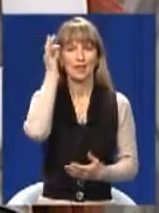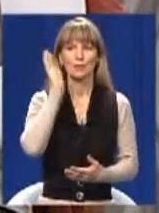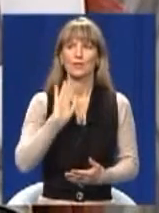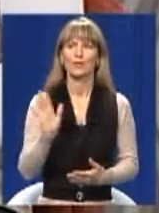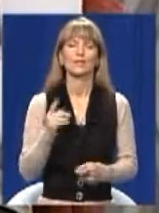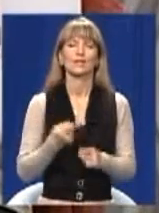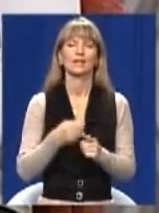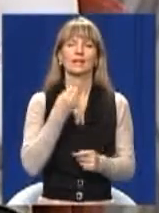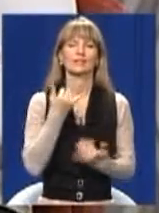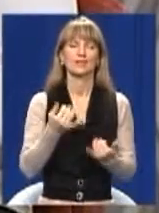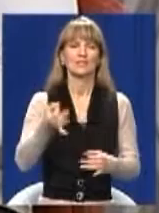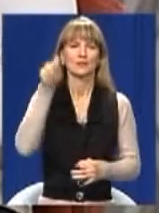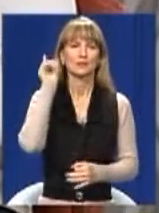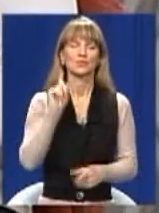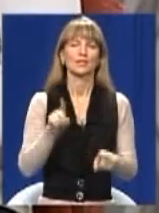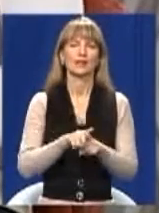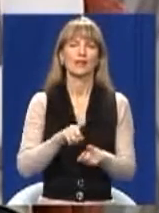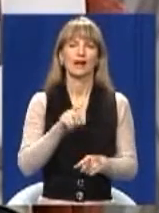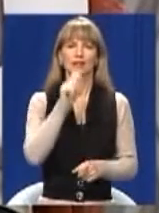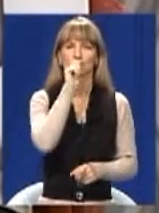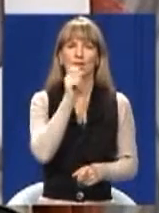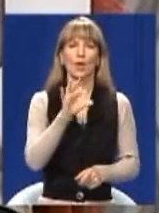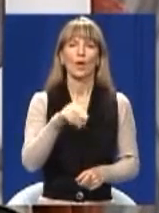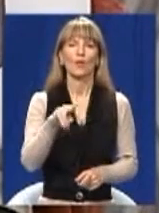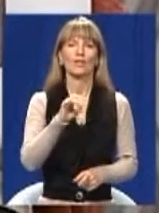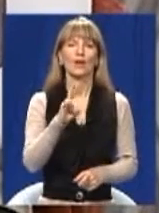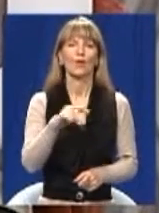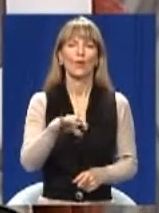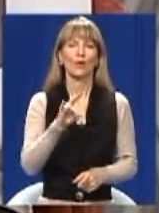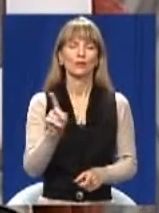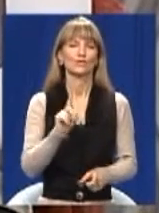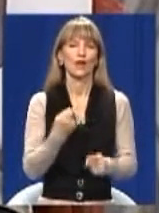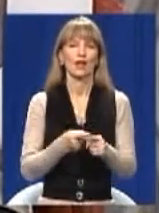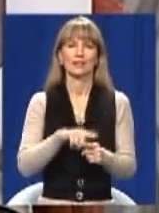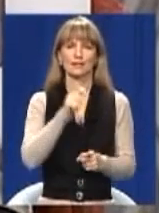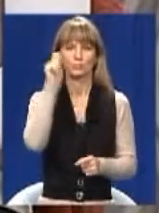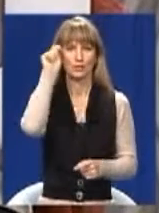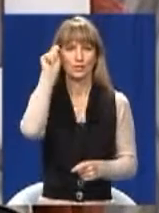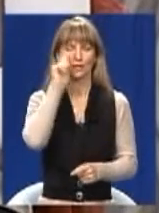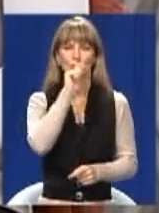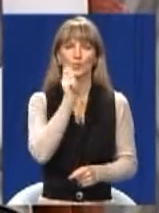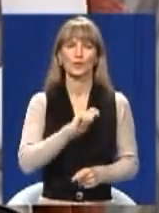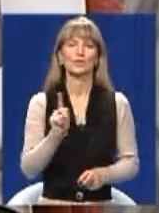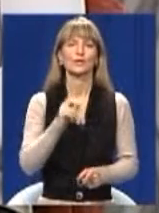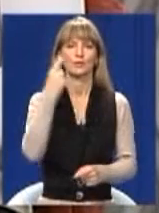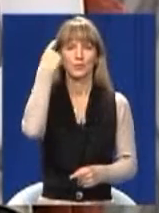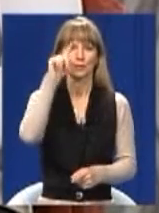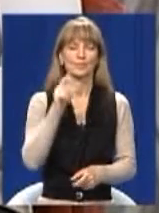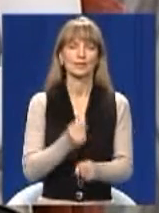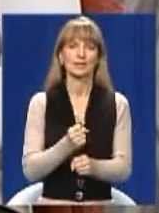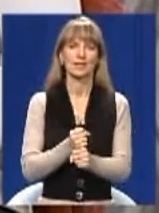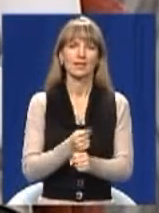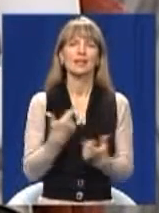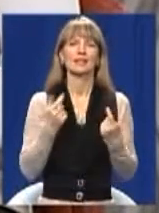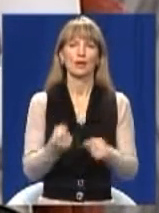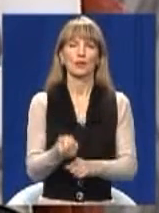Напевно. Ну, то добре. Зараз ми згадаємо, що таке одеколон, що це за парфуми такі чоловічі, і хто їх виготовив, де вони